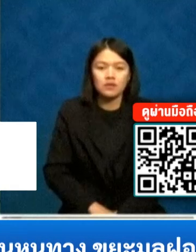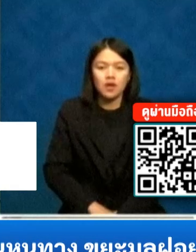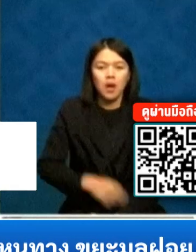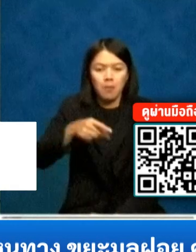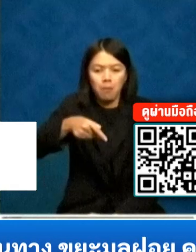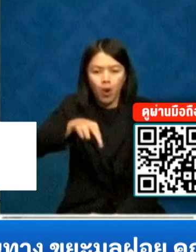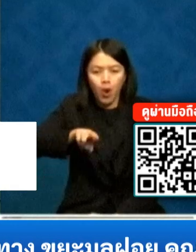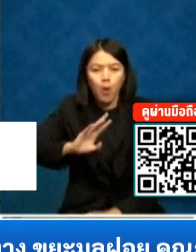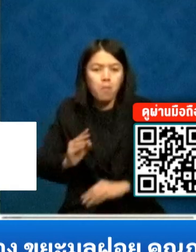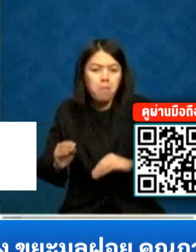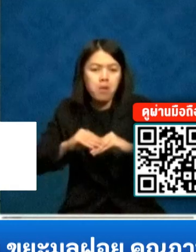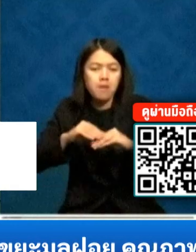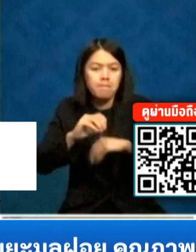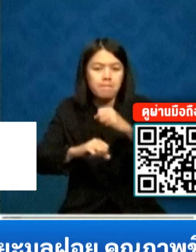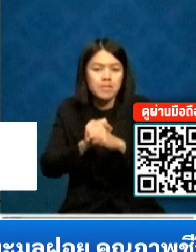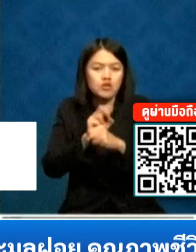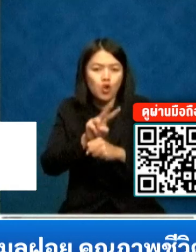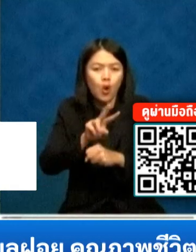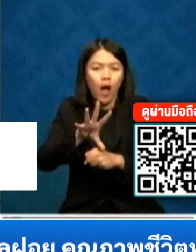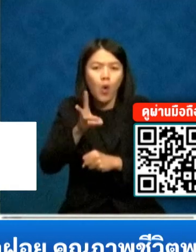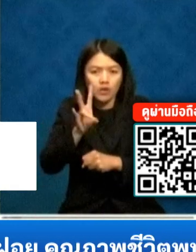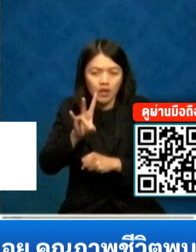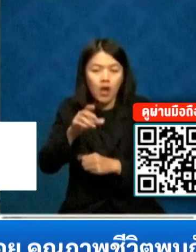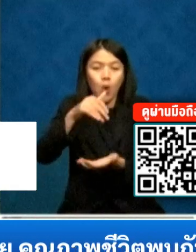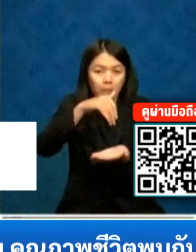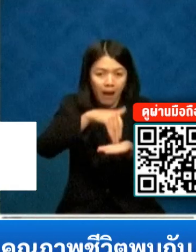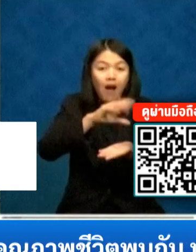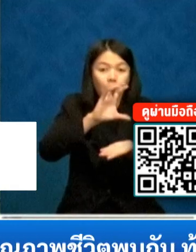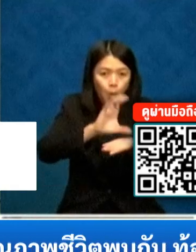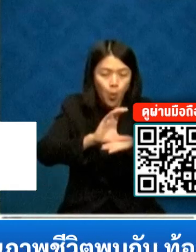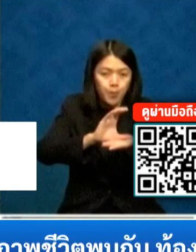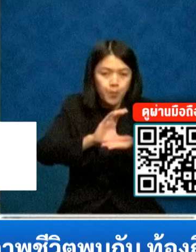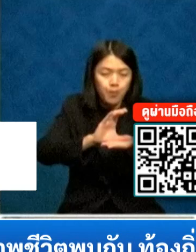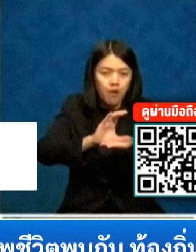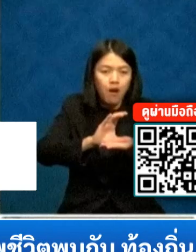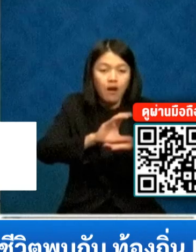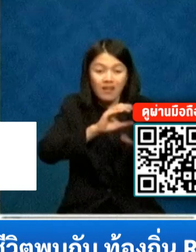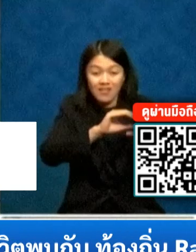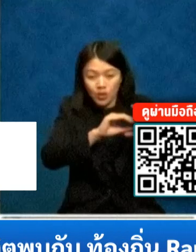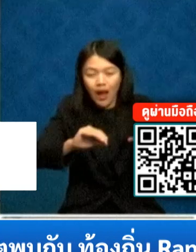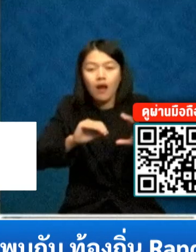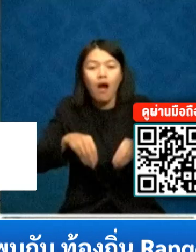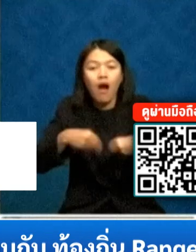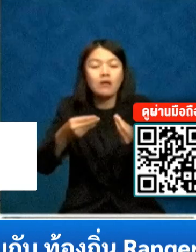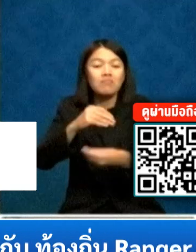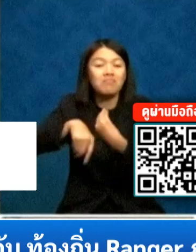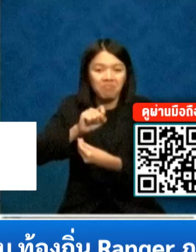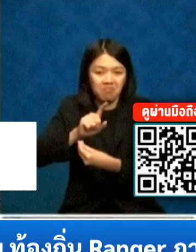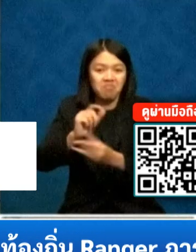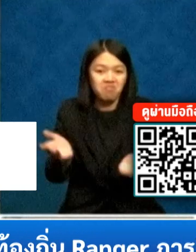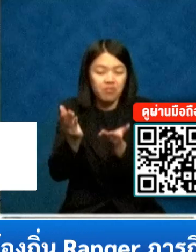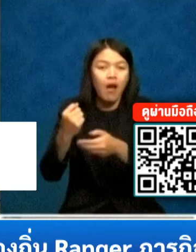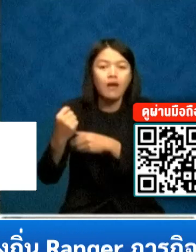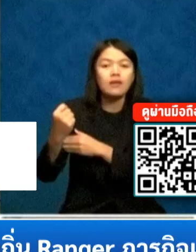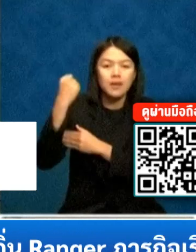ญญัติเพิ่มเติม2567งบกลางรายการใช้จ่ายเพื่อกระตุ้นเศรษฐกิจนะครับสร้าง